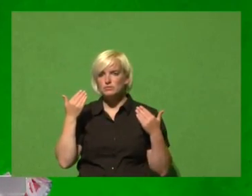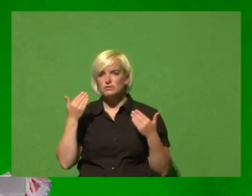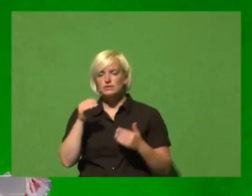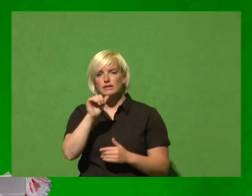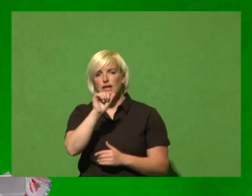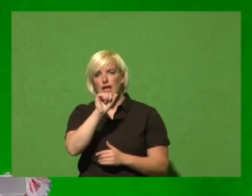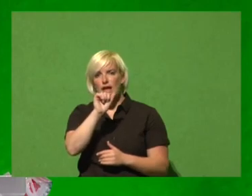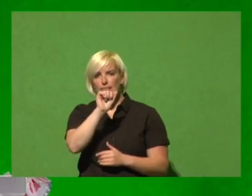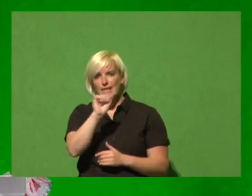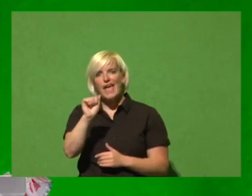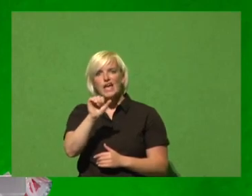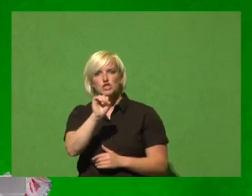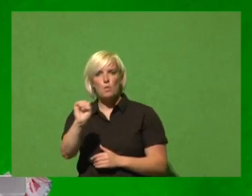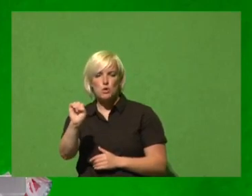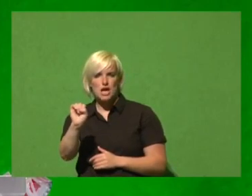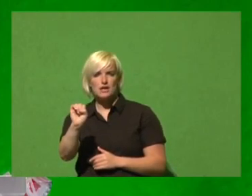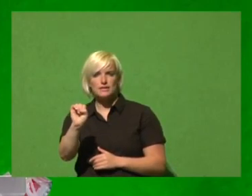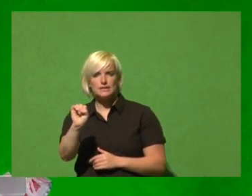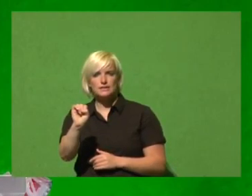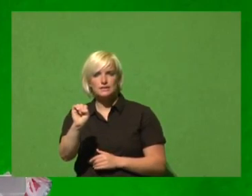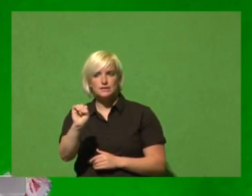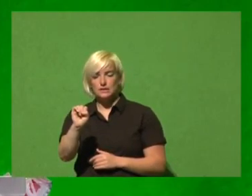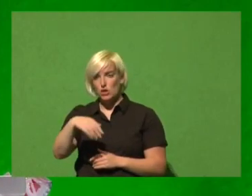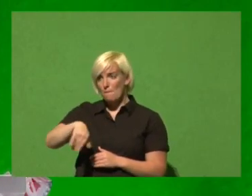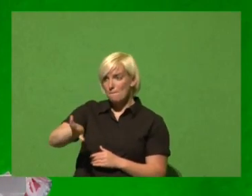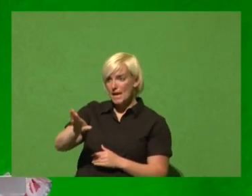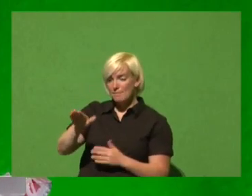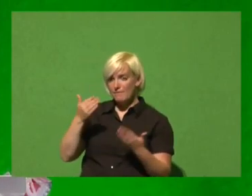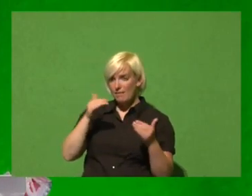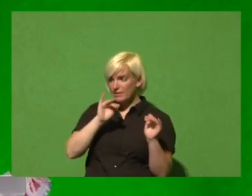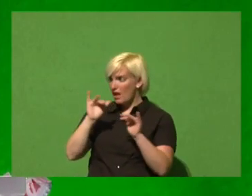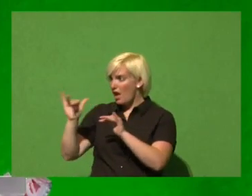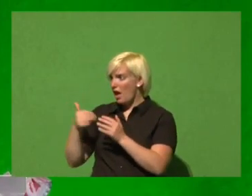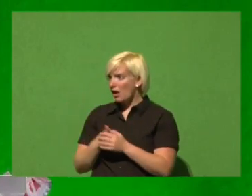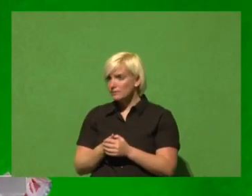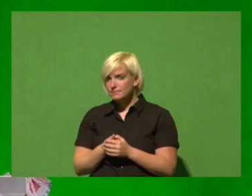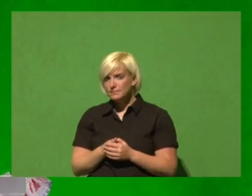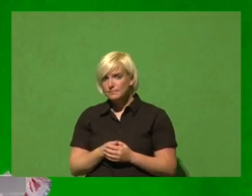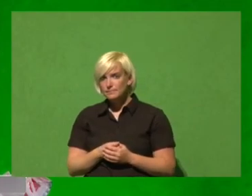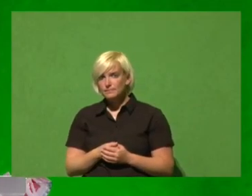Andrea Svoboda. Wir fragen euch, ob es weitere Bewerbungen für diesen Platz gibt.